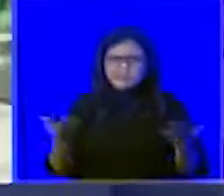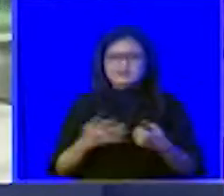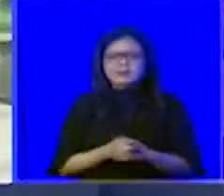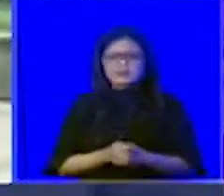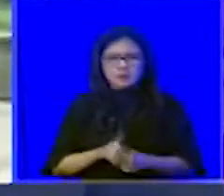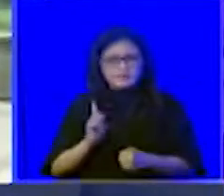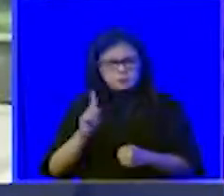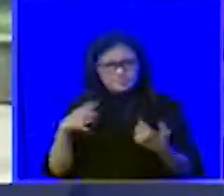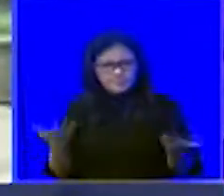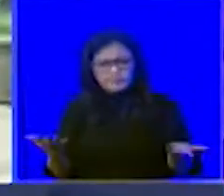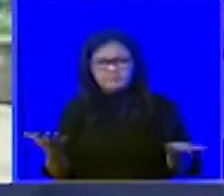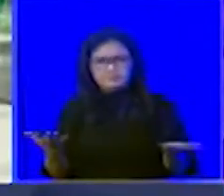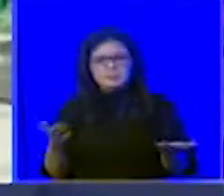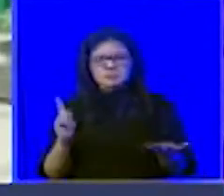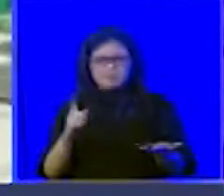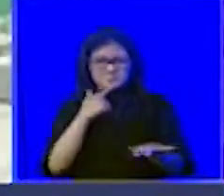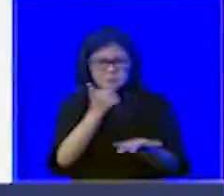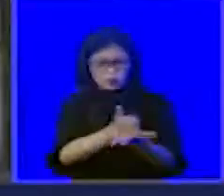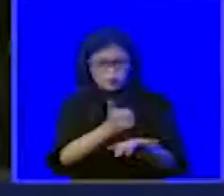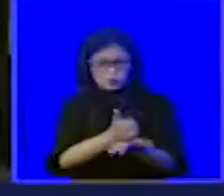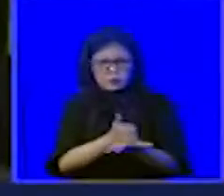sebenarnya secara natural.